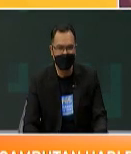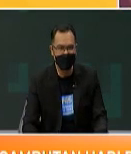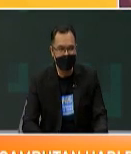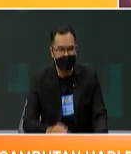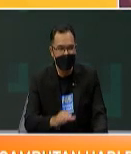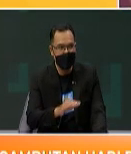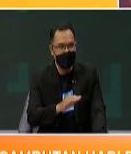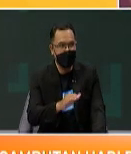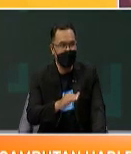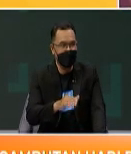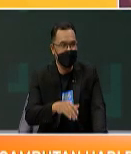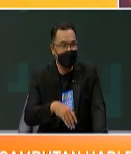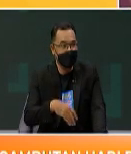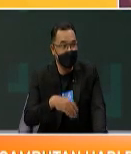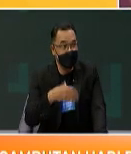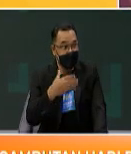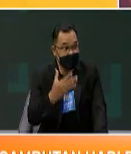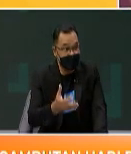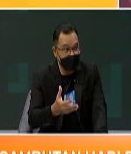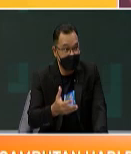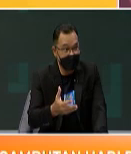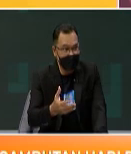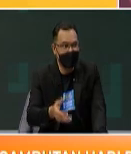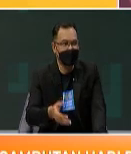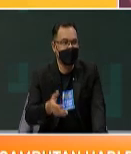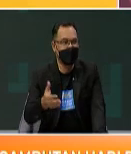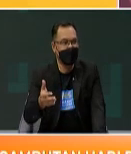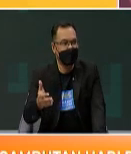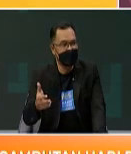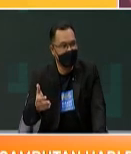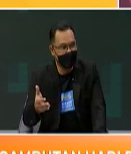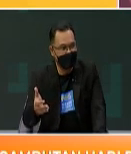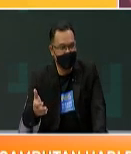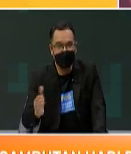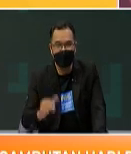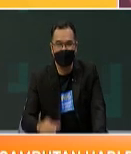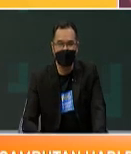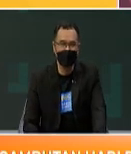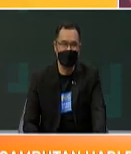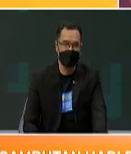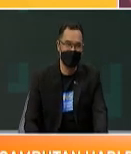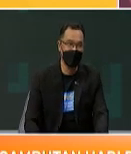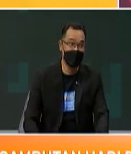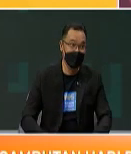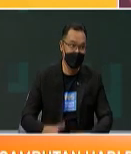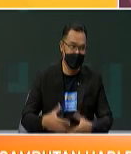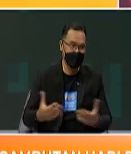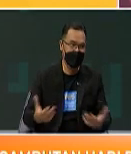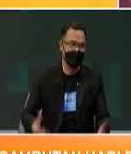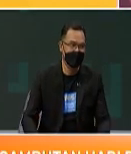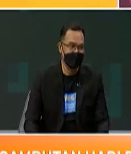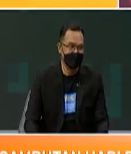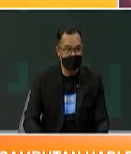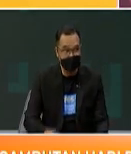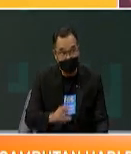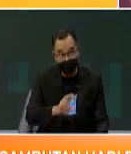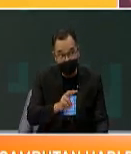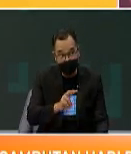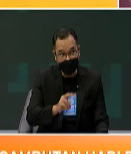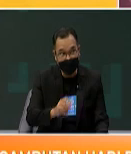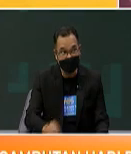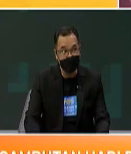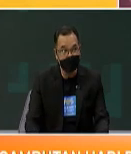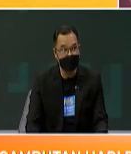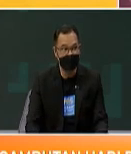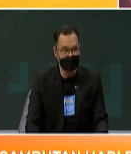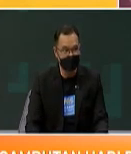dicantumkan. Boleh melalui visual dan juga audio yang sebelum ini kita ni lah. Maksudnya dah